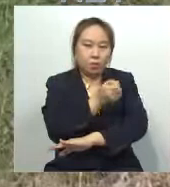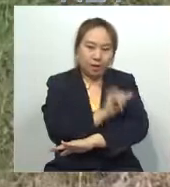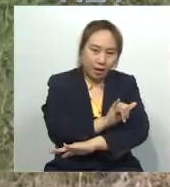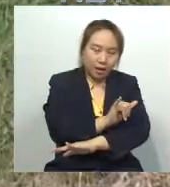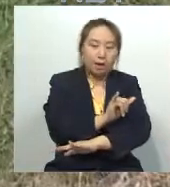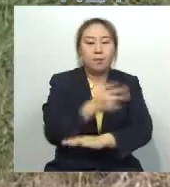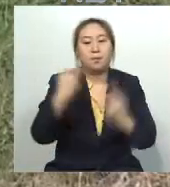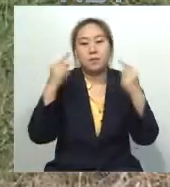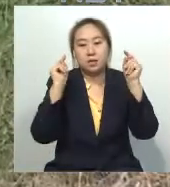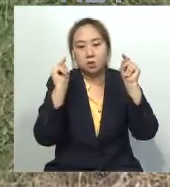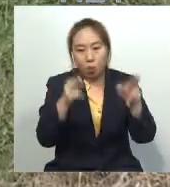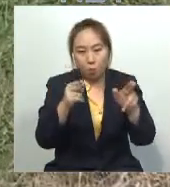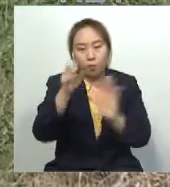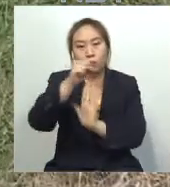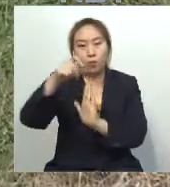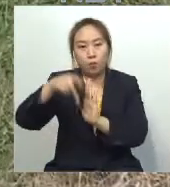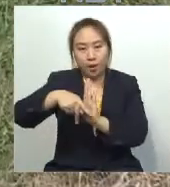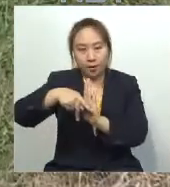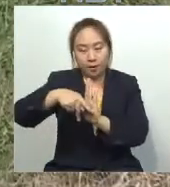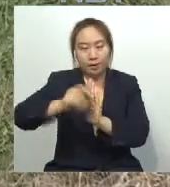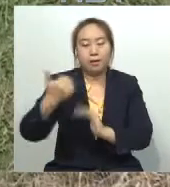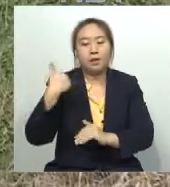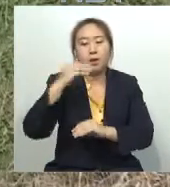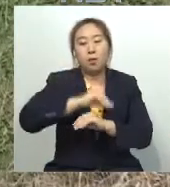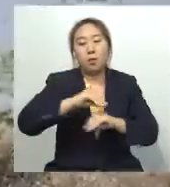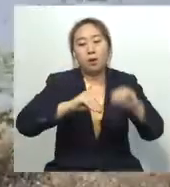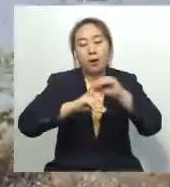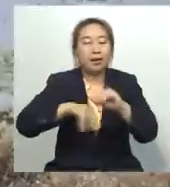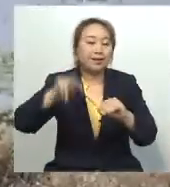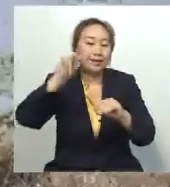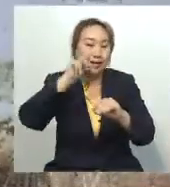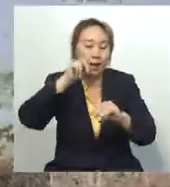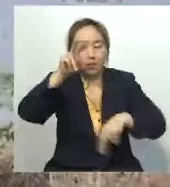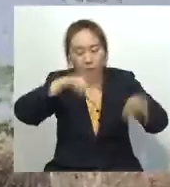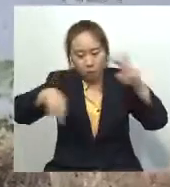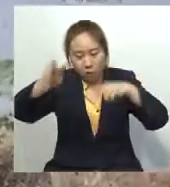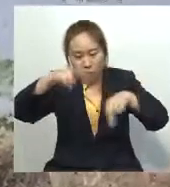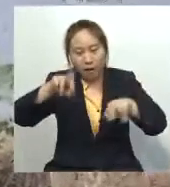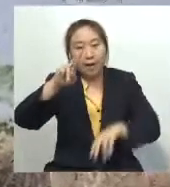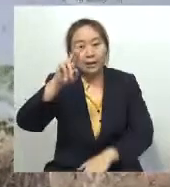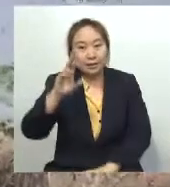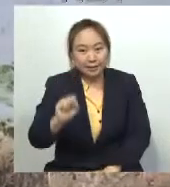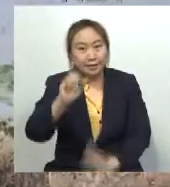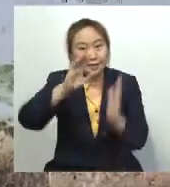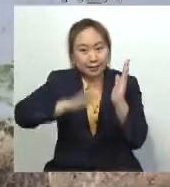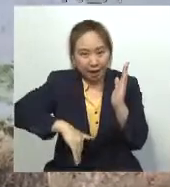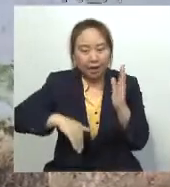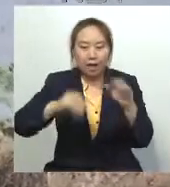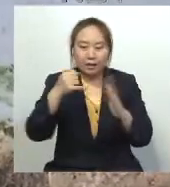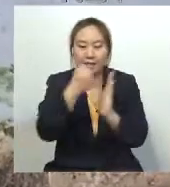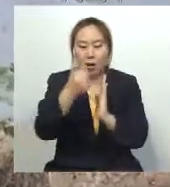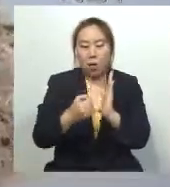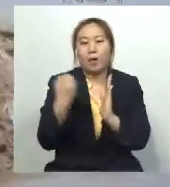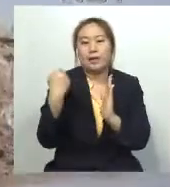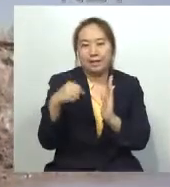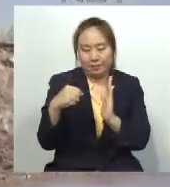าปทุมธานีและสุพรรณบุรีและโครงการส่งน้ำและบำรุงรักษารังสิตใต้ครอบคลุมพื้นที่10จังหวัด